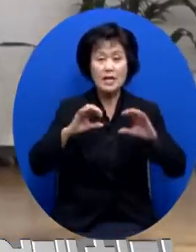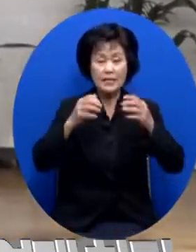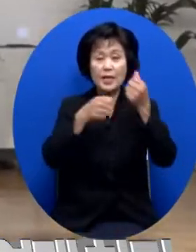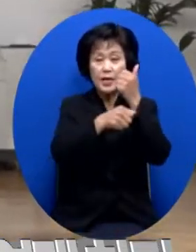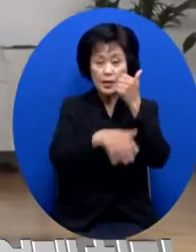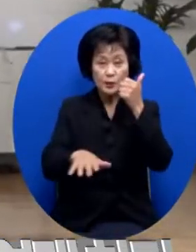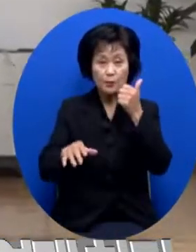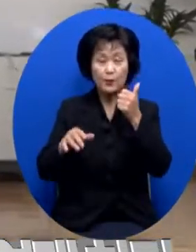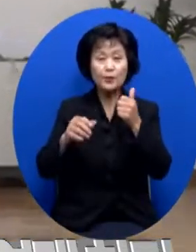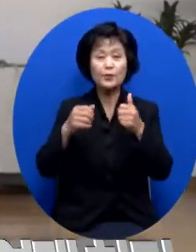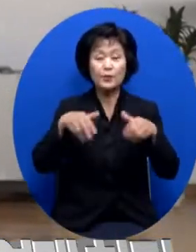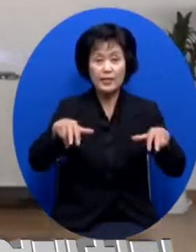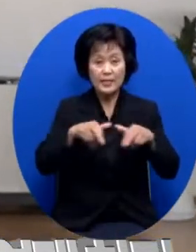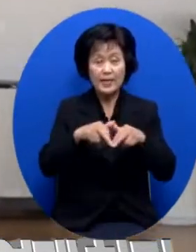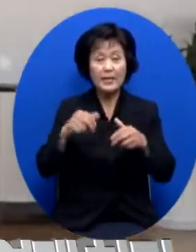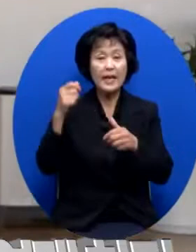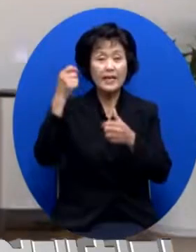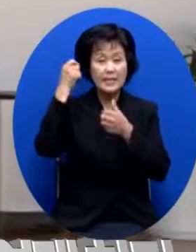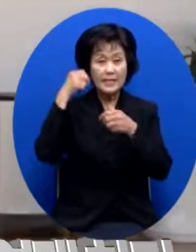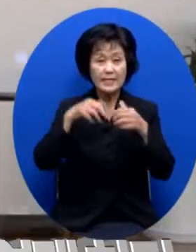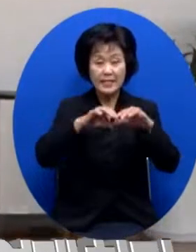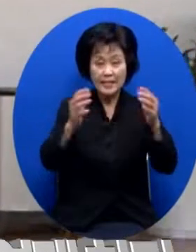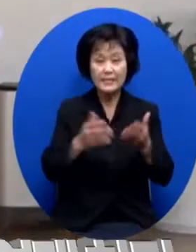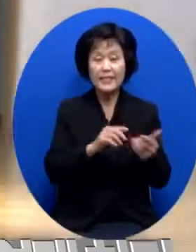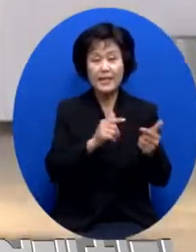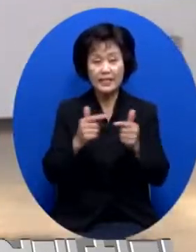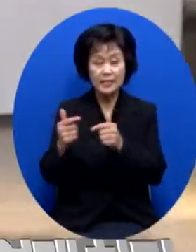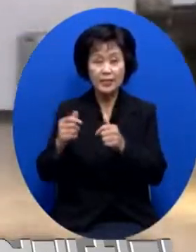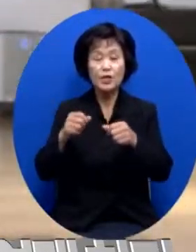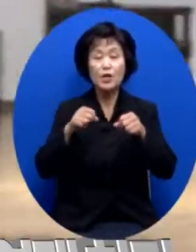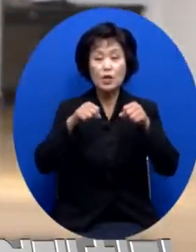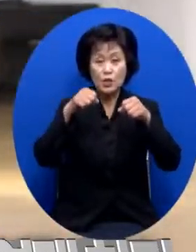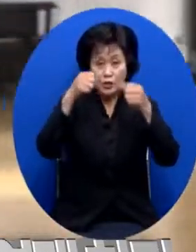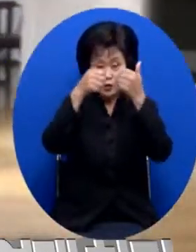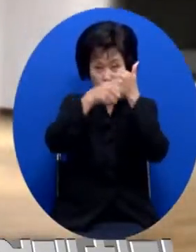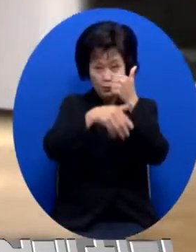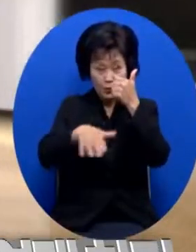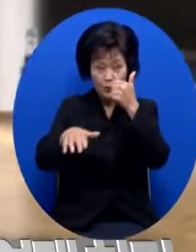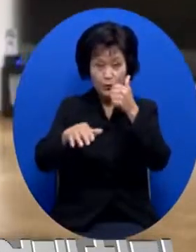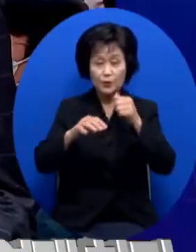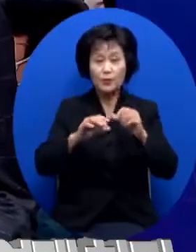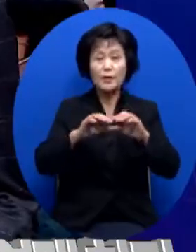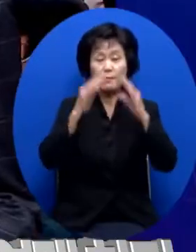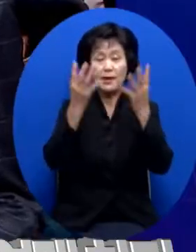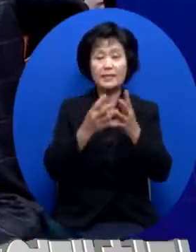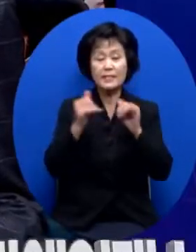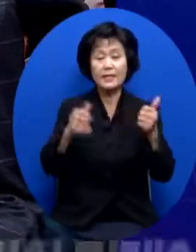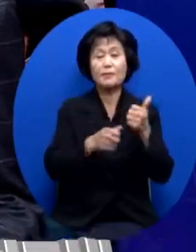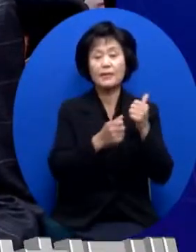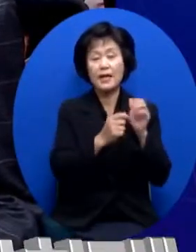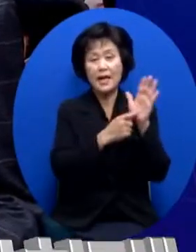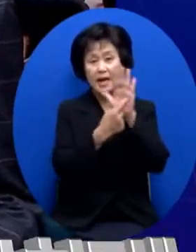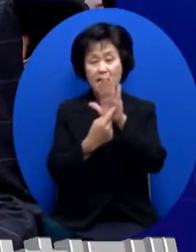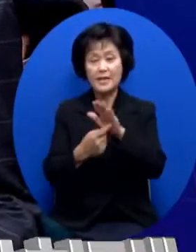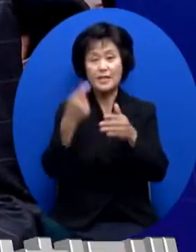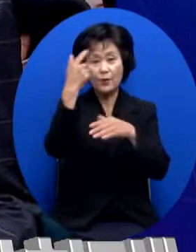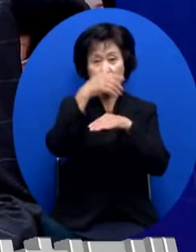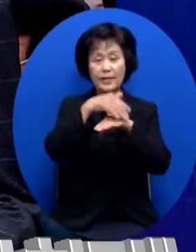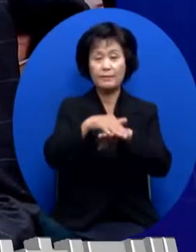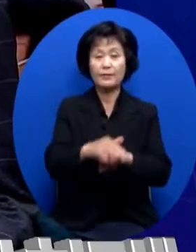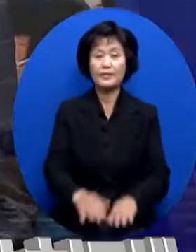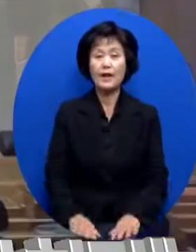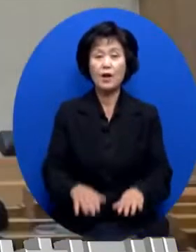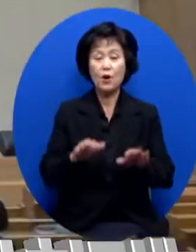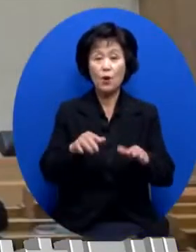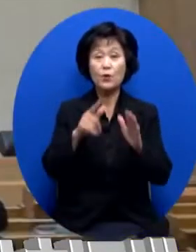코로나로 지친 국민의 마음을 위로하고 휠체어 댄스 스포츠를 대중에게 알릴 계획입니다. 오늘 찾아가는 뉴스 사역 현장을